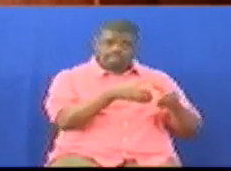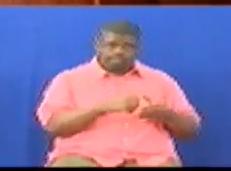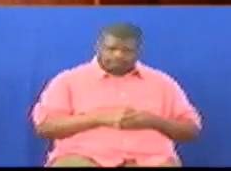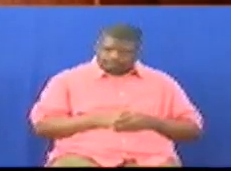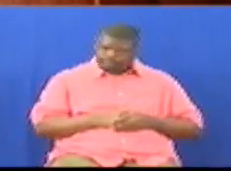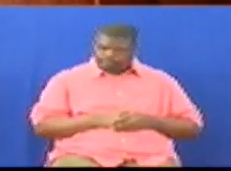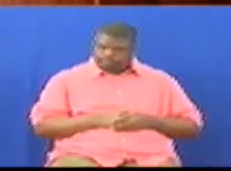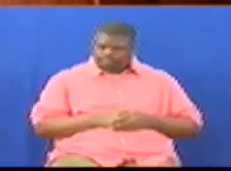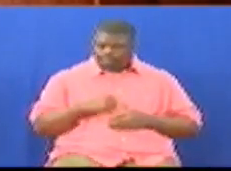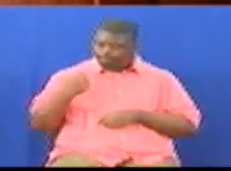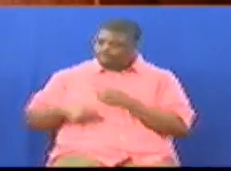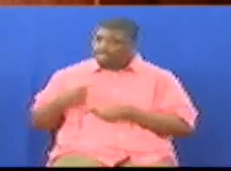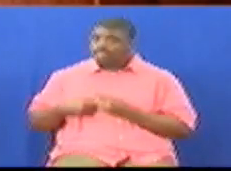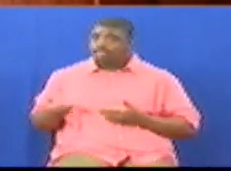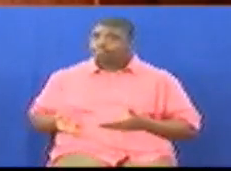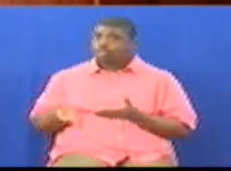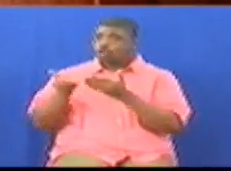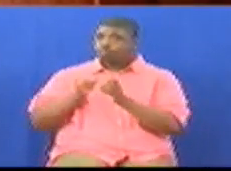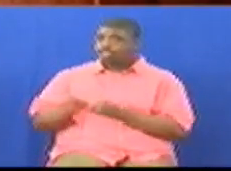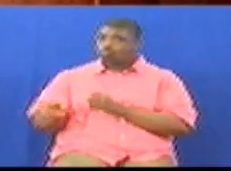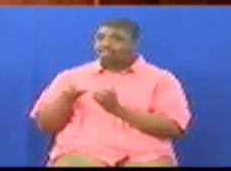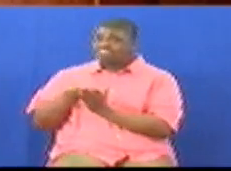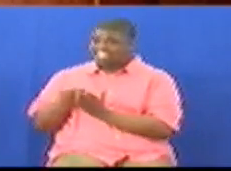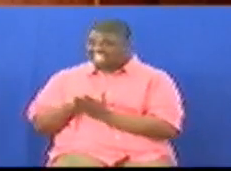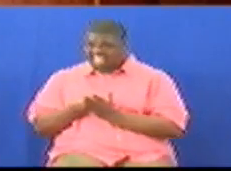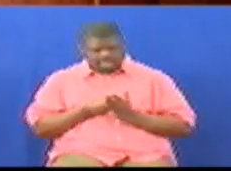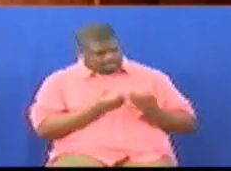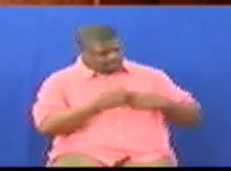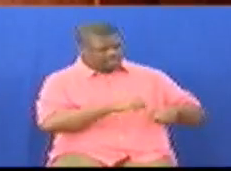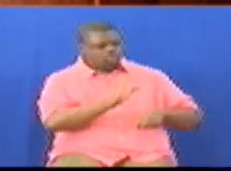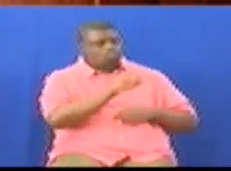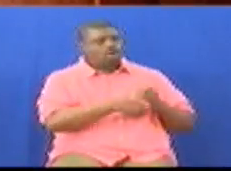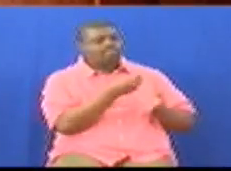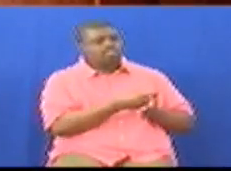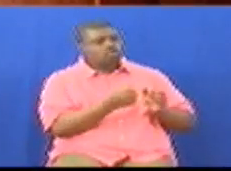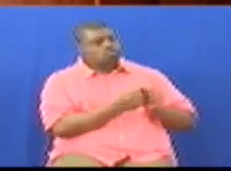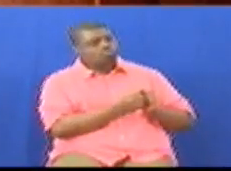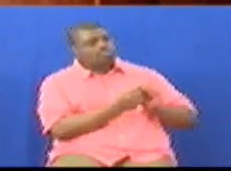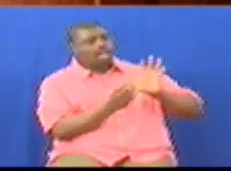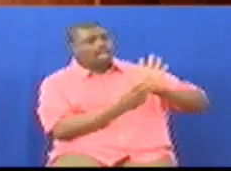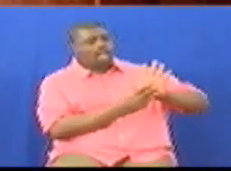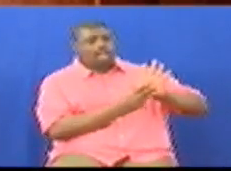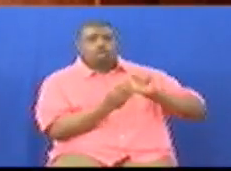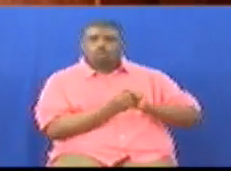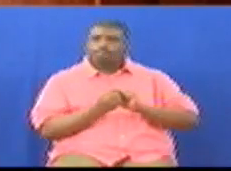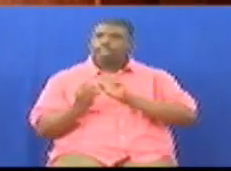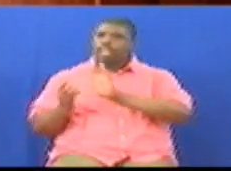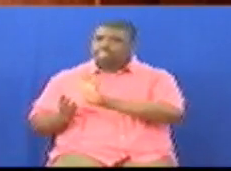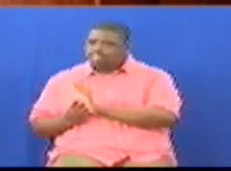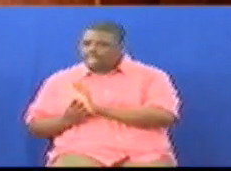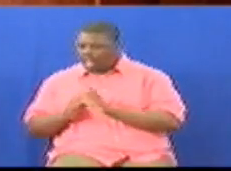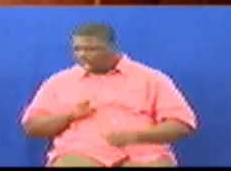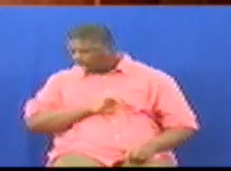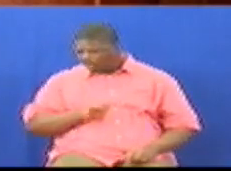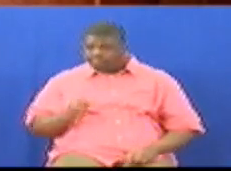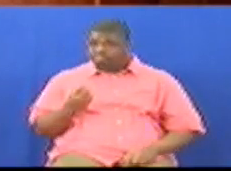matokeo ya ukaguzi wa miradi ya maendeleo iliyotengewa fedha na kutekelezwa kwa mwaka wa fedha 2018-2019. Ufanuzi wa miradi ya maendeleo iliyokaguliwa kwa